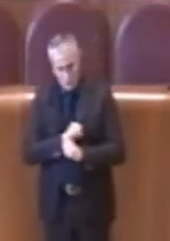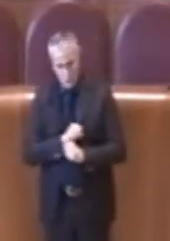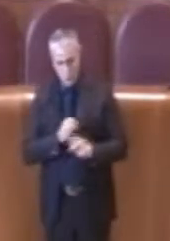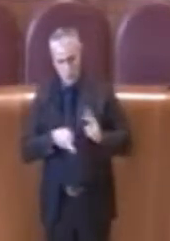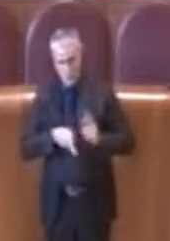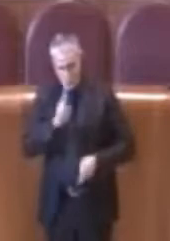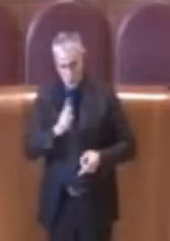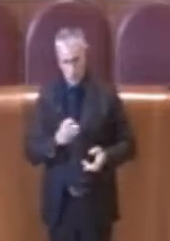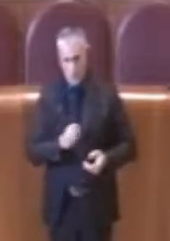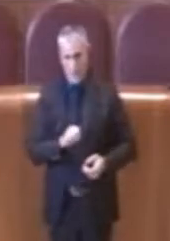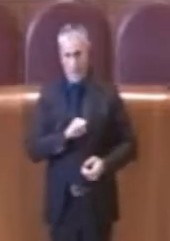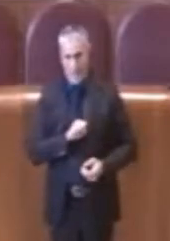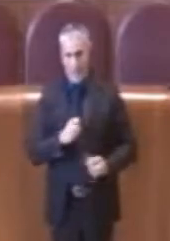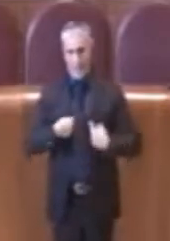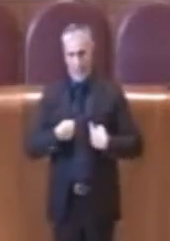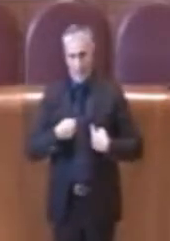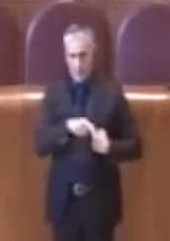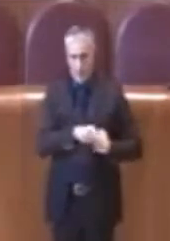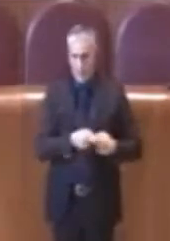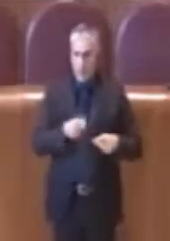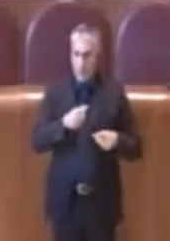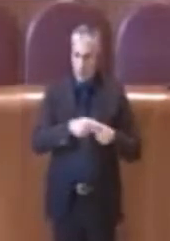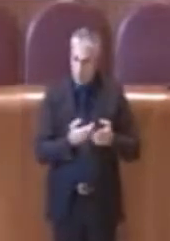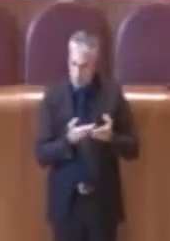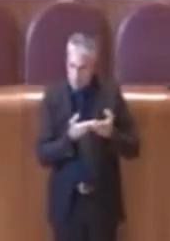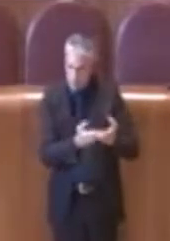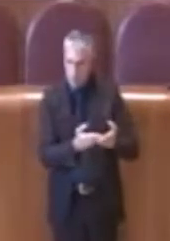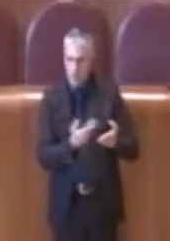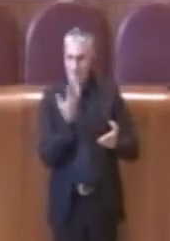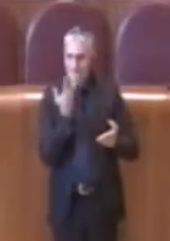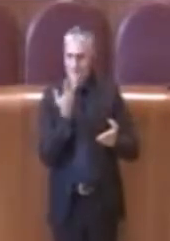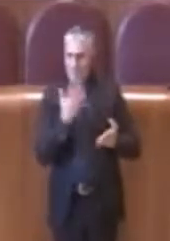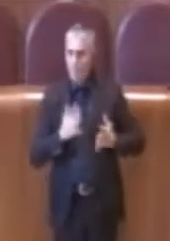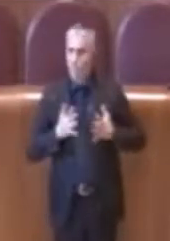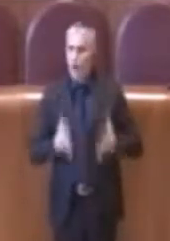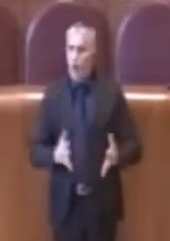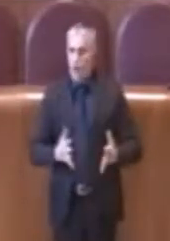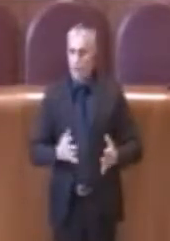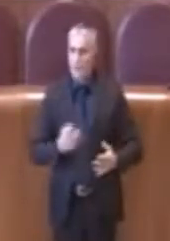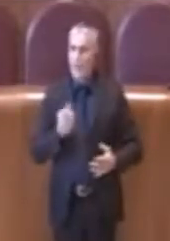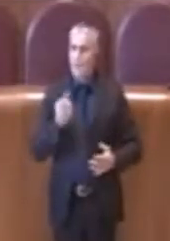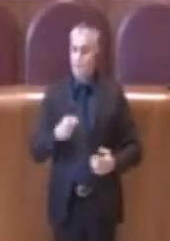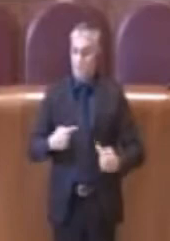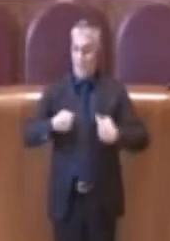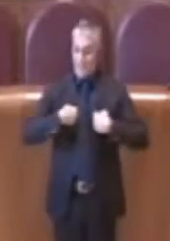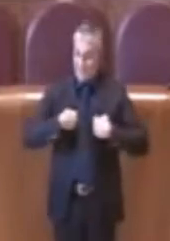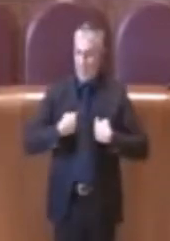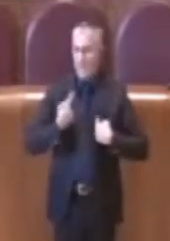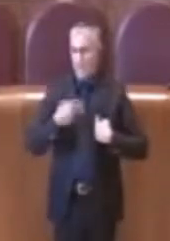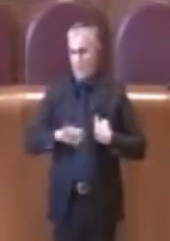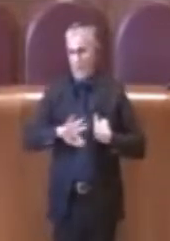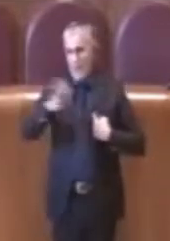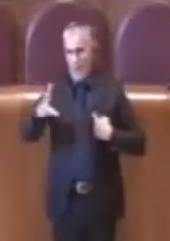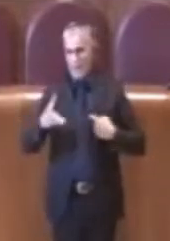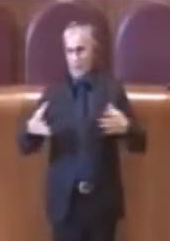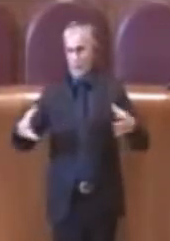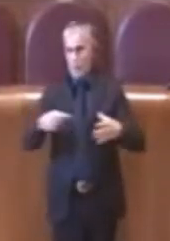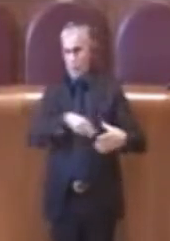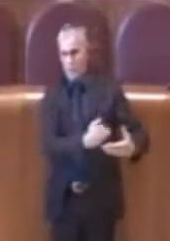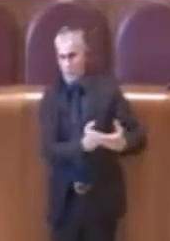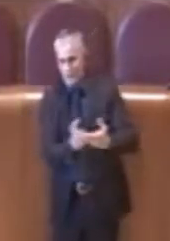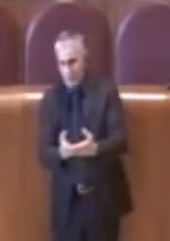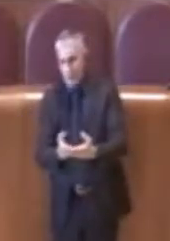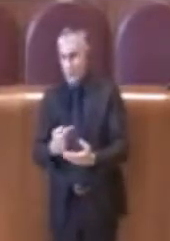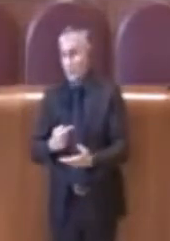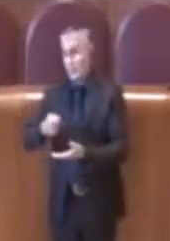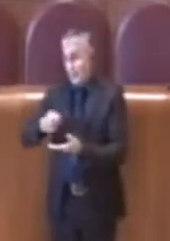trovare la volontà di fare qualcosa, oltre che per se stessi, anche per la comunità. Riteniamo che sia fondamentale